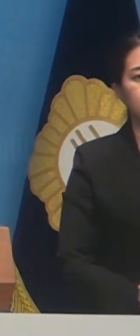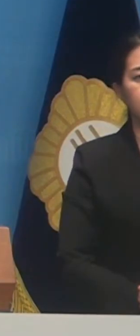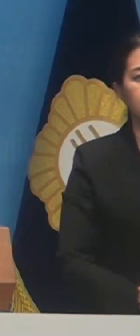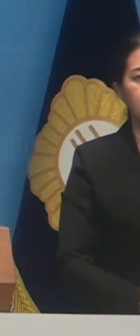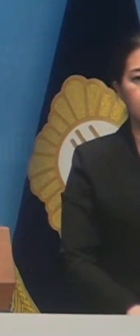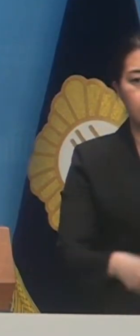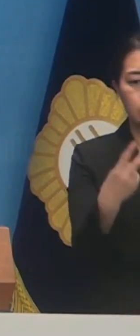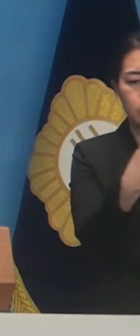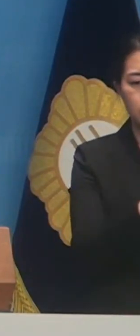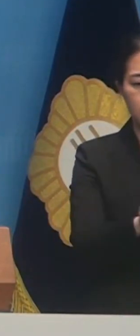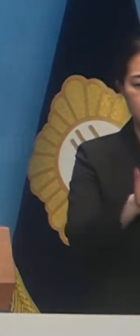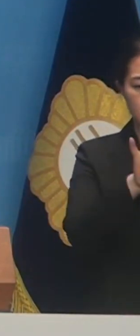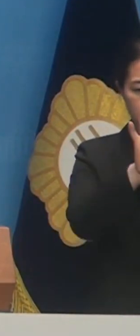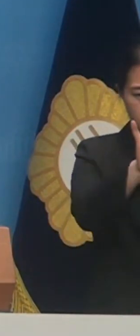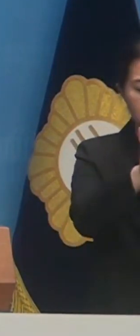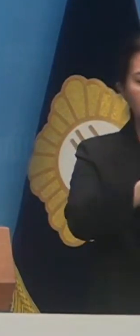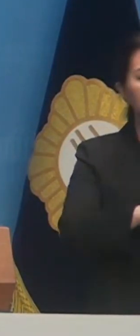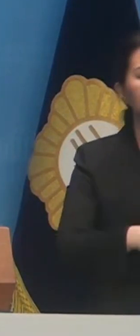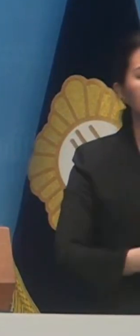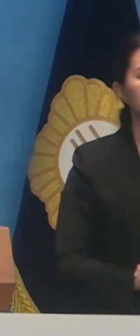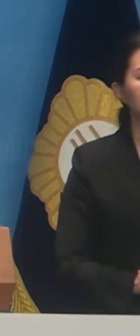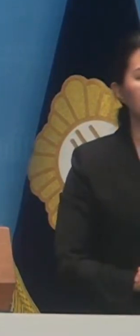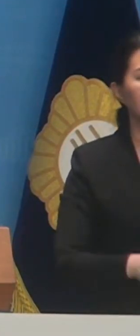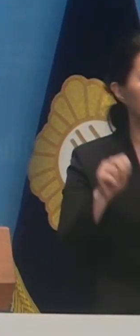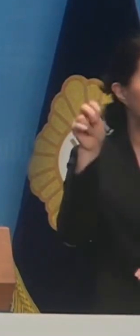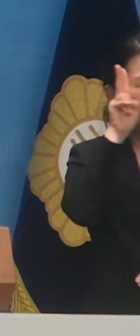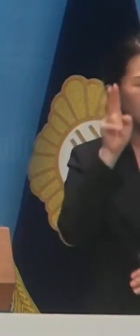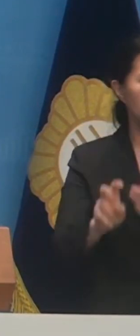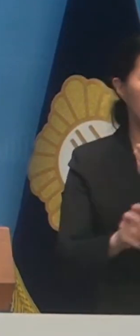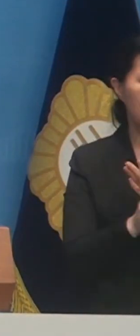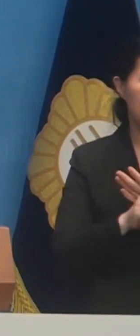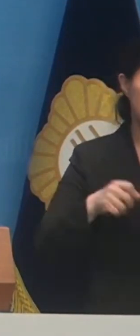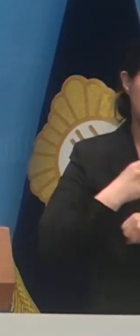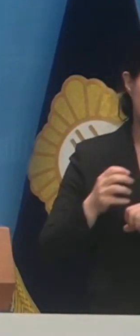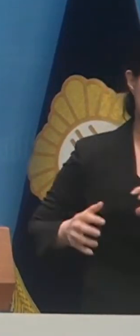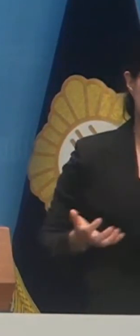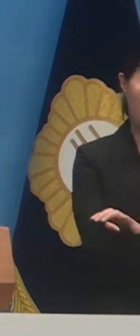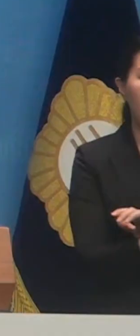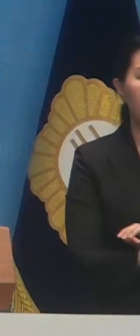무려 2024년에 찾아든 불법 계엄이라니